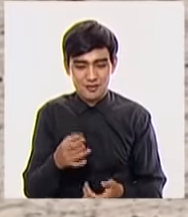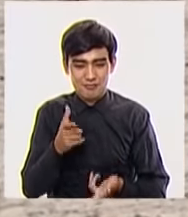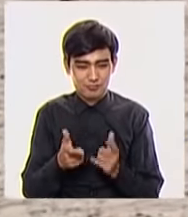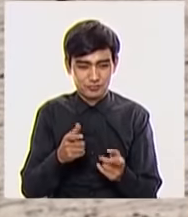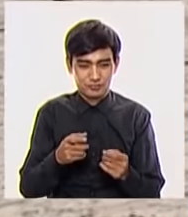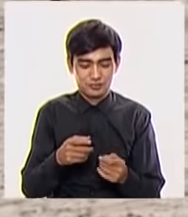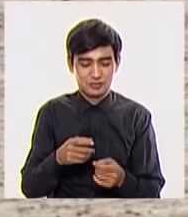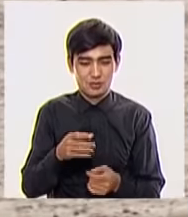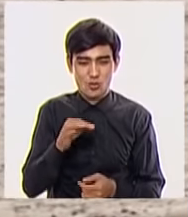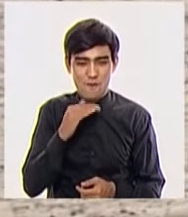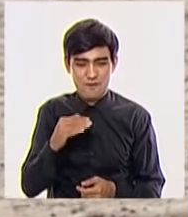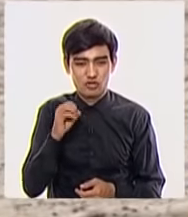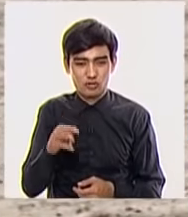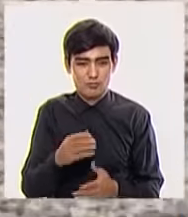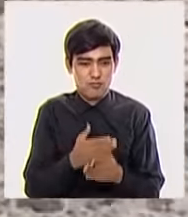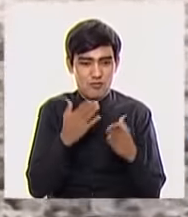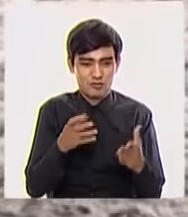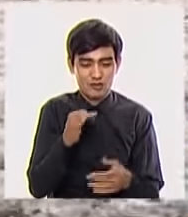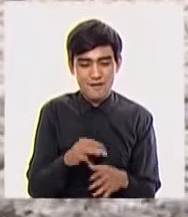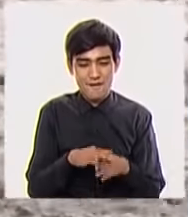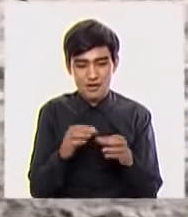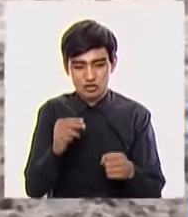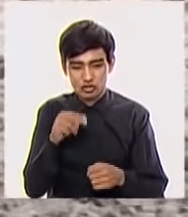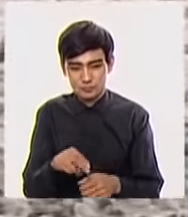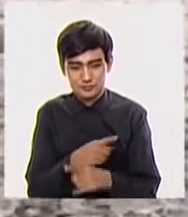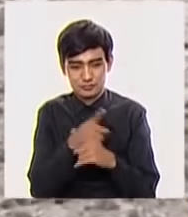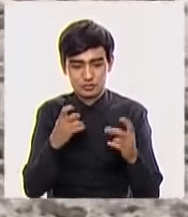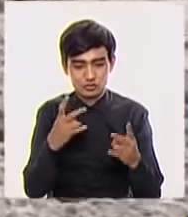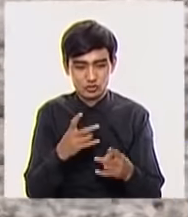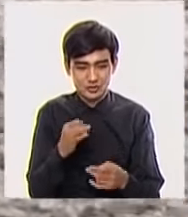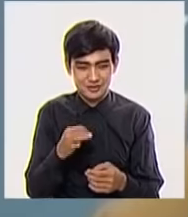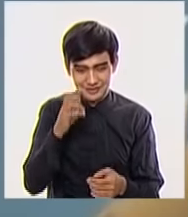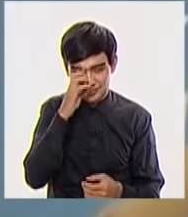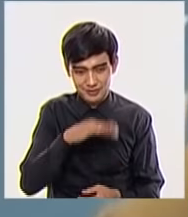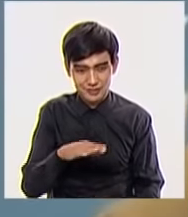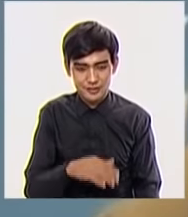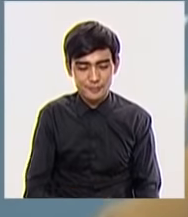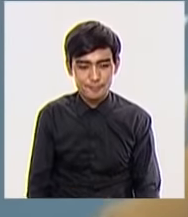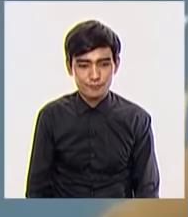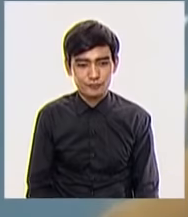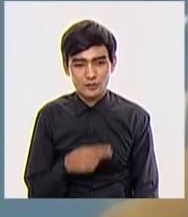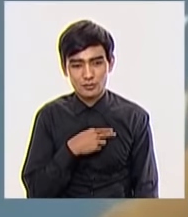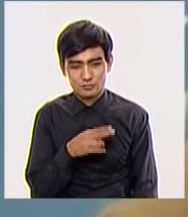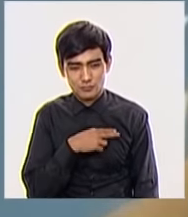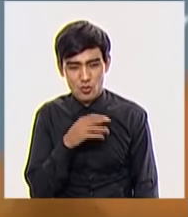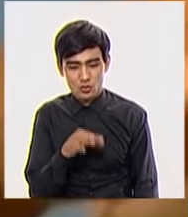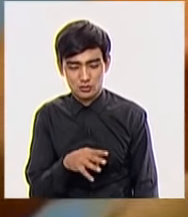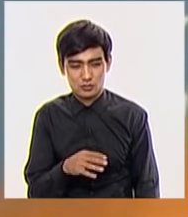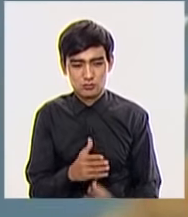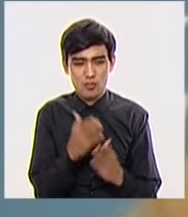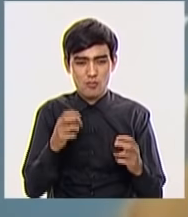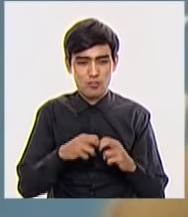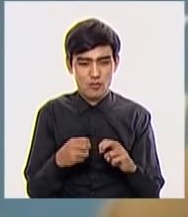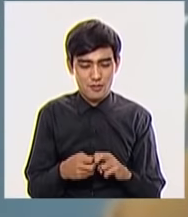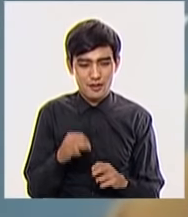больше официальных, в связи с чем просят власти объявить чрезвычайную ситуацию по стране. С пастбищами огромнейшая проблема. Когда